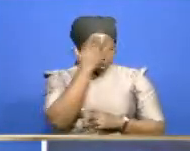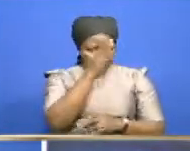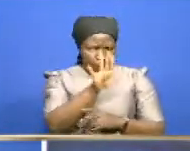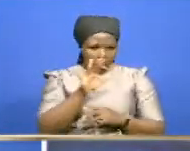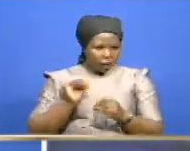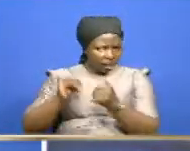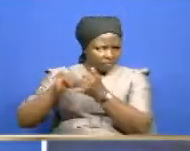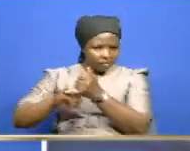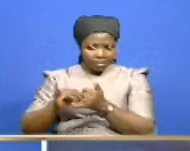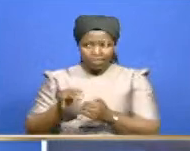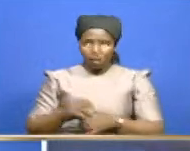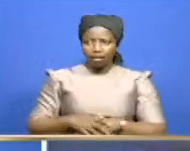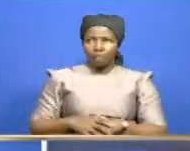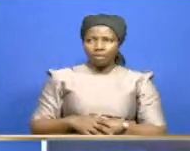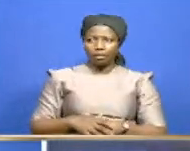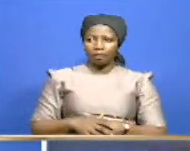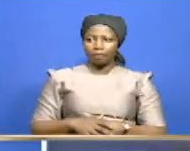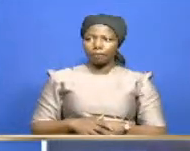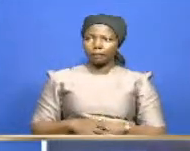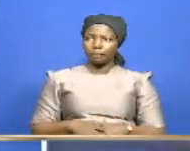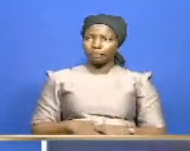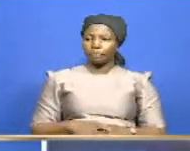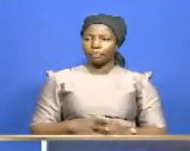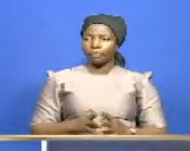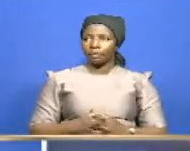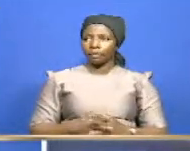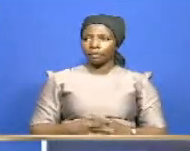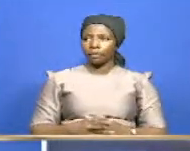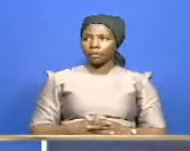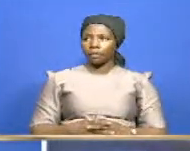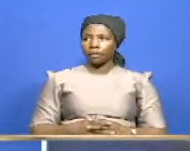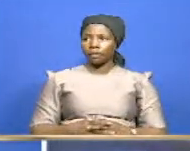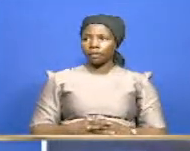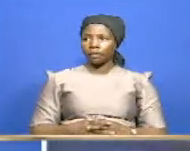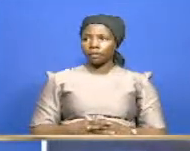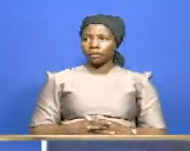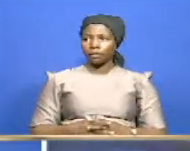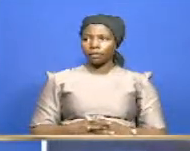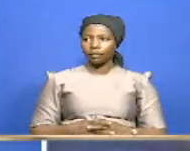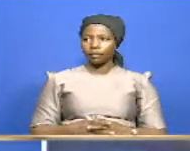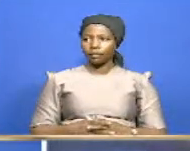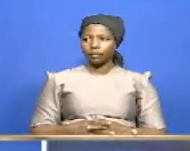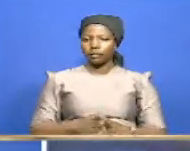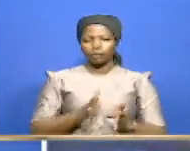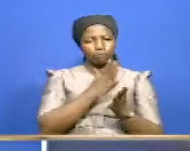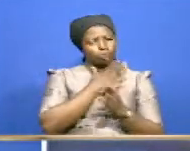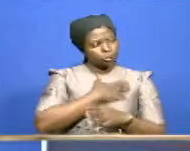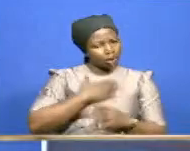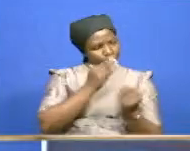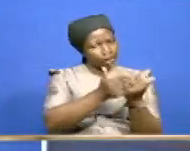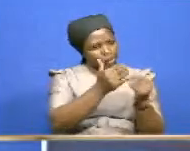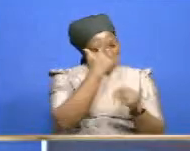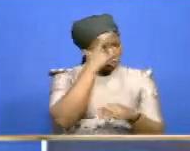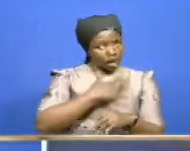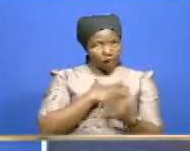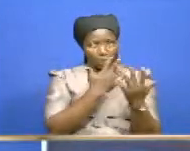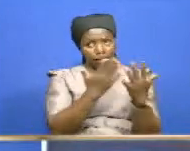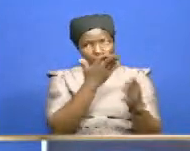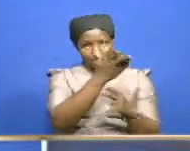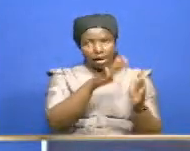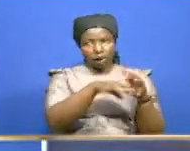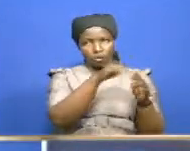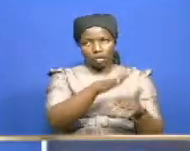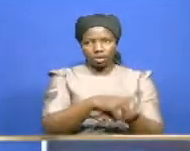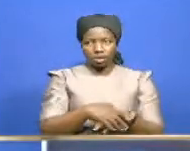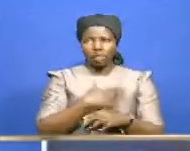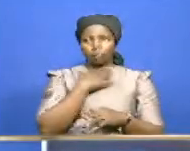Nyasukuta. Namjua Nyasukuta. Wewe kwanza Makanyaga, tuangalilie hizo zisipotee. Zisipotee kitu gani? Ndio hiyo.